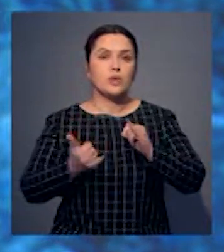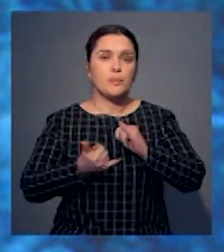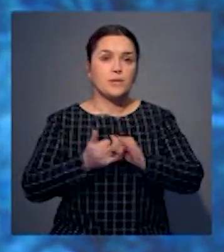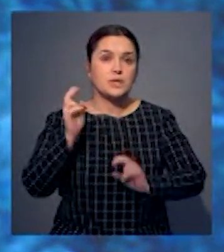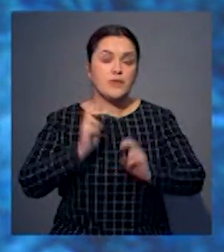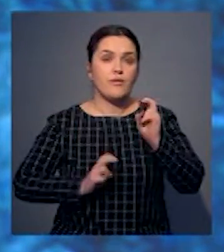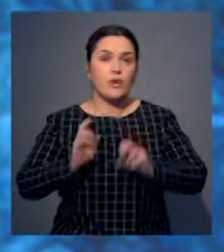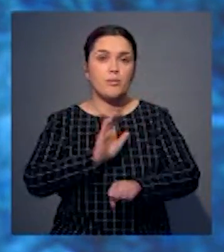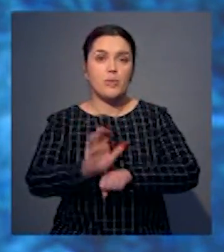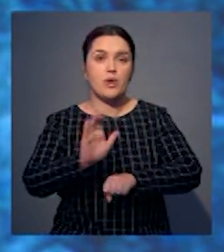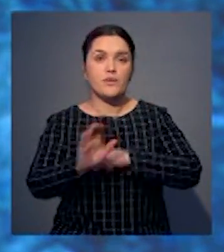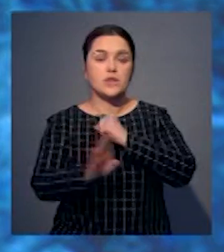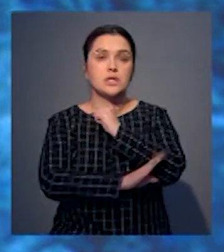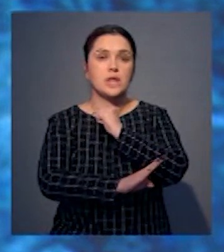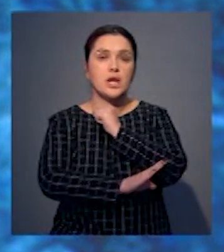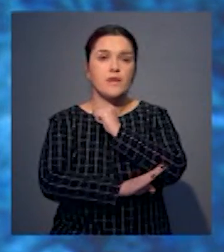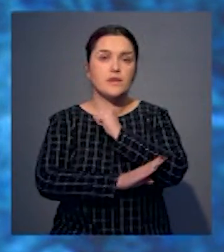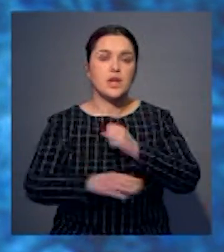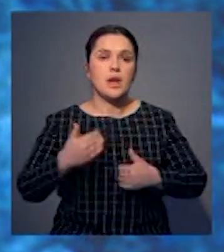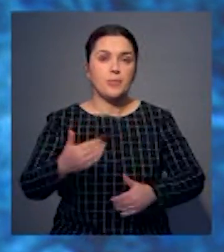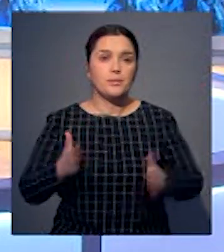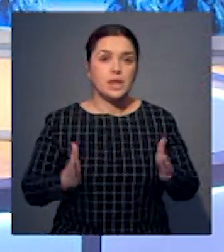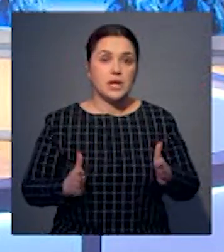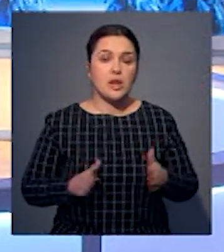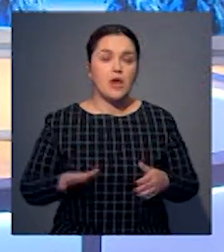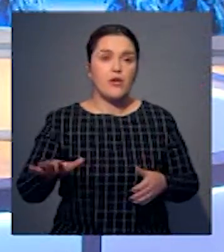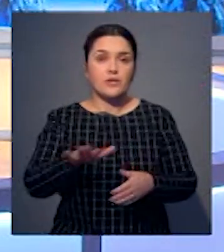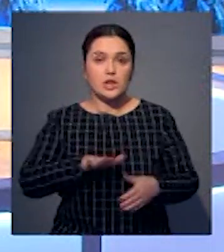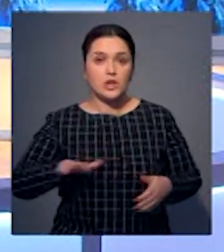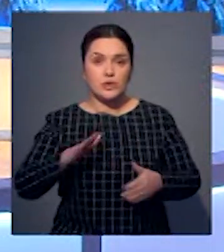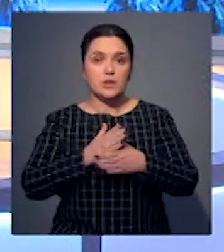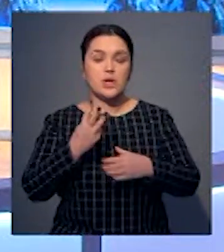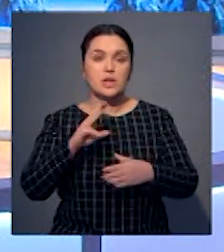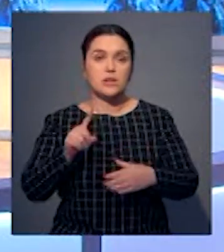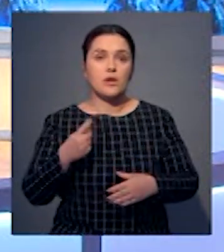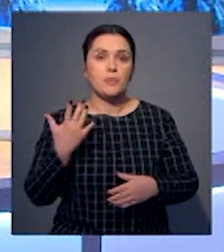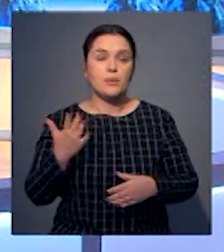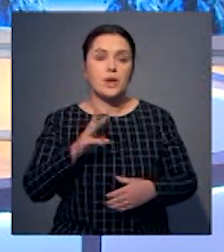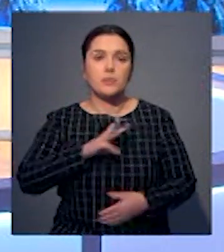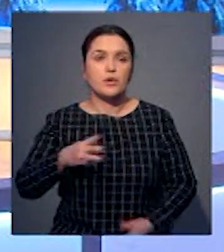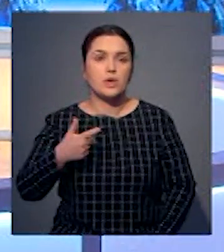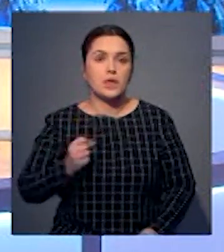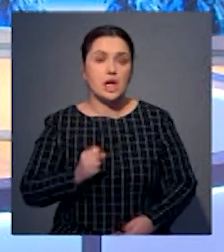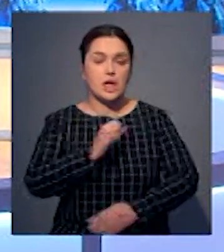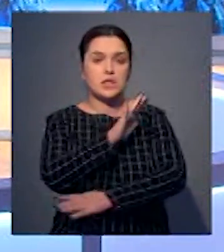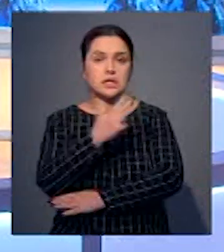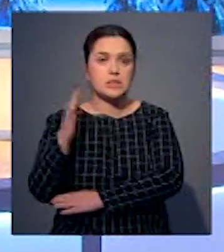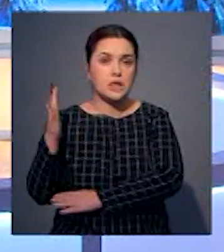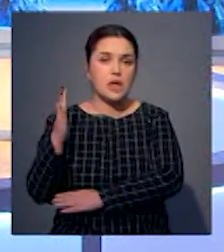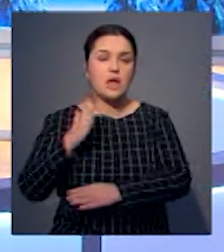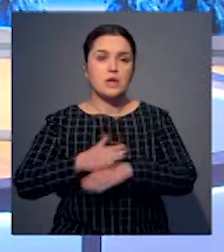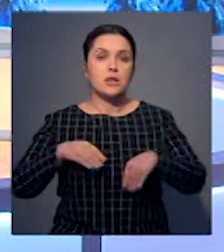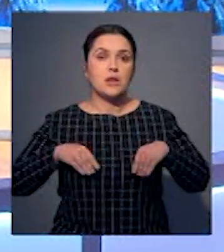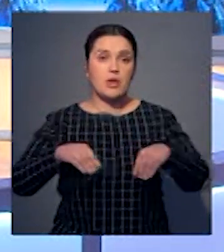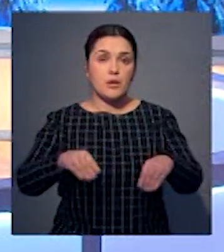Усть-Каменогорский завод по выпуску древесно-стружечных плит. Кроме того, в регионе, где сосредоточено до 3,5 миллионов гектаров лесных